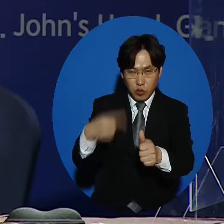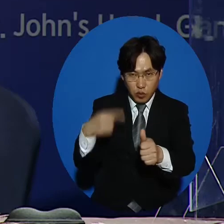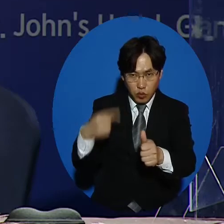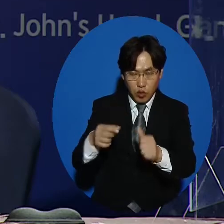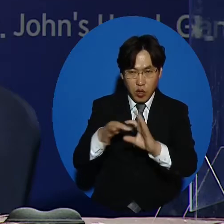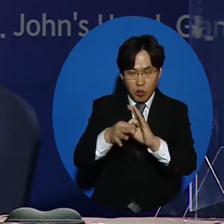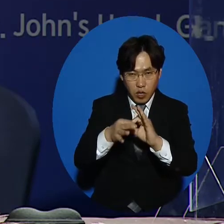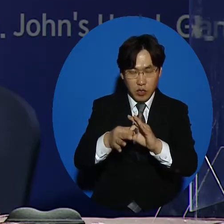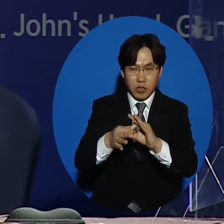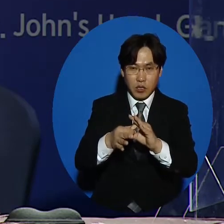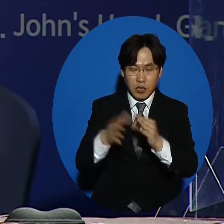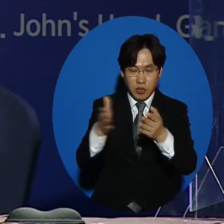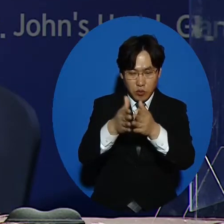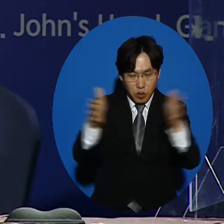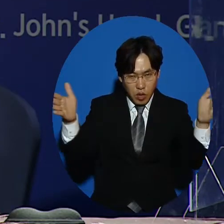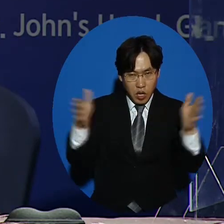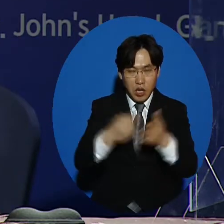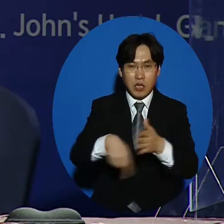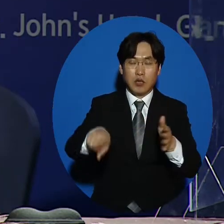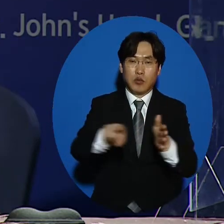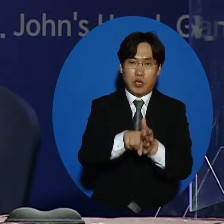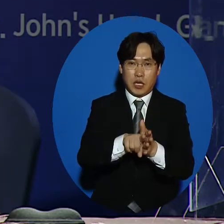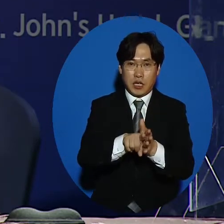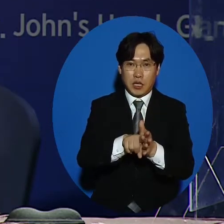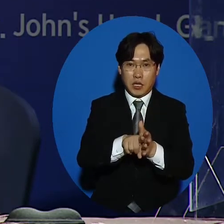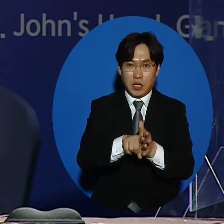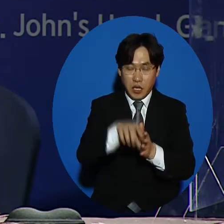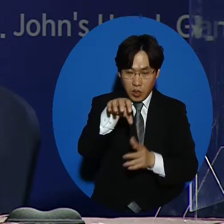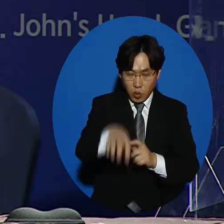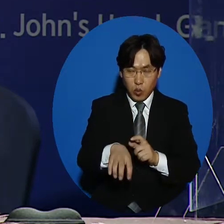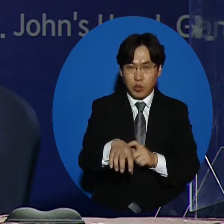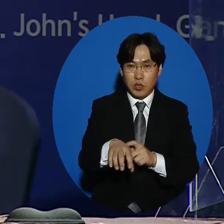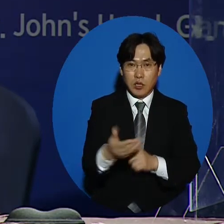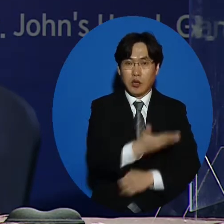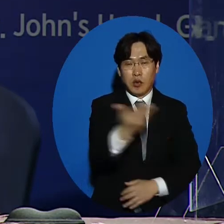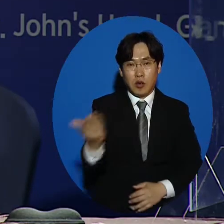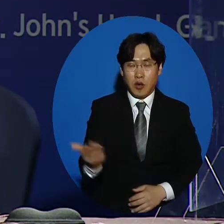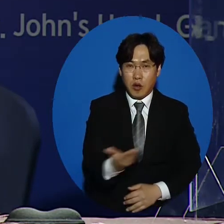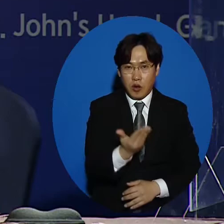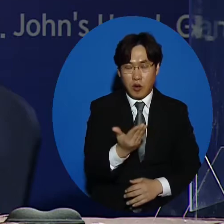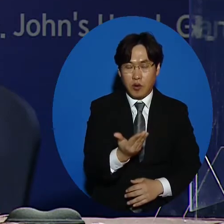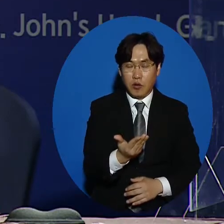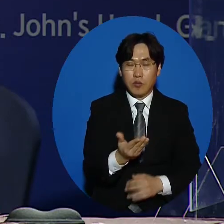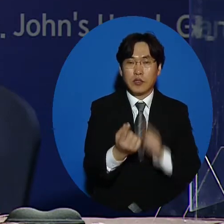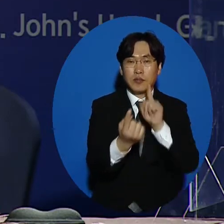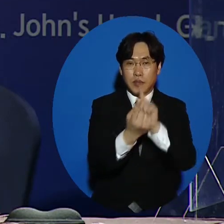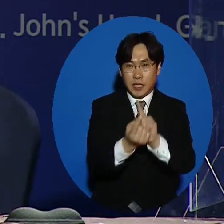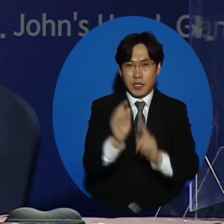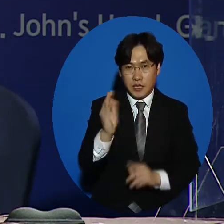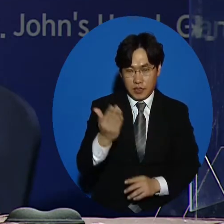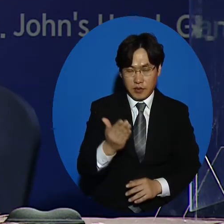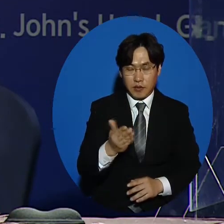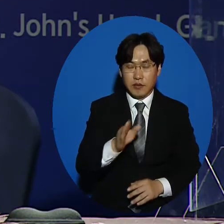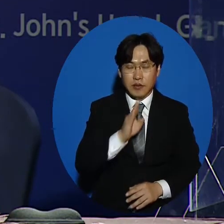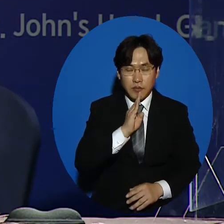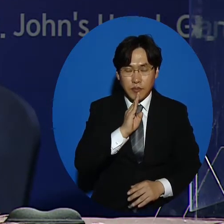지평을 열어가기 위한 논의의 자리에 여러분과 함께 하게 된 것을 영광으로